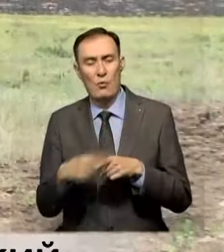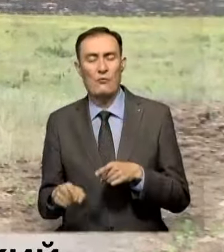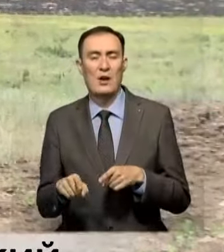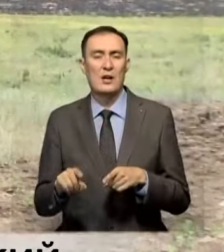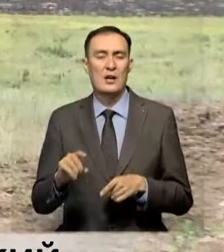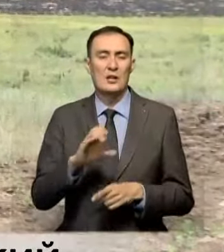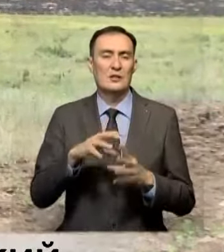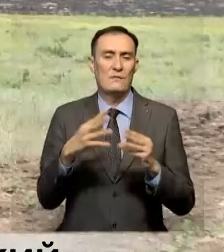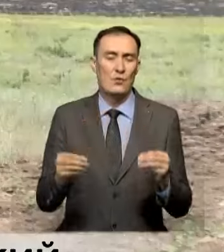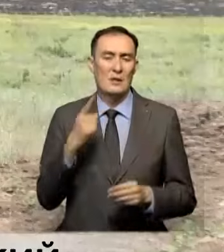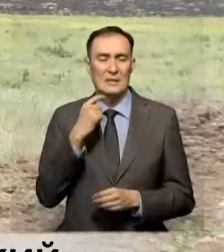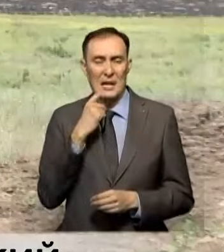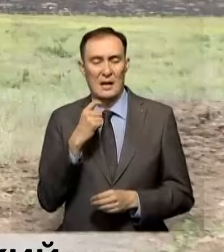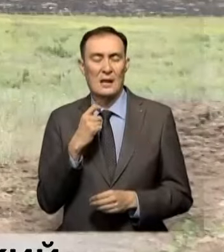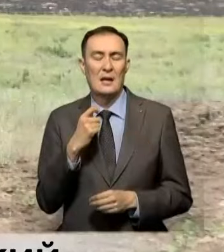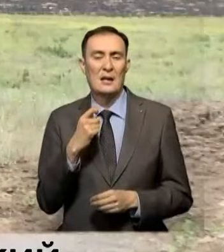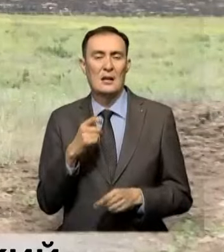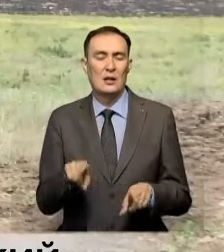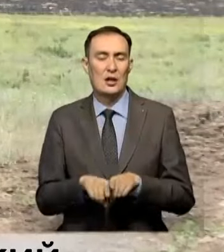морковь, свекла, сахарная, столовая,